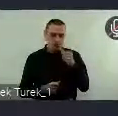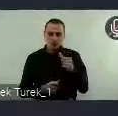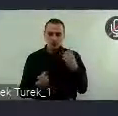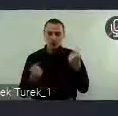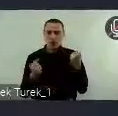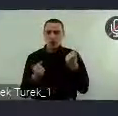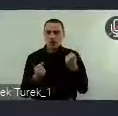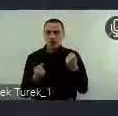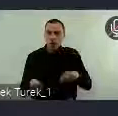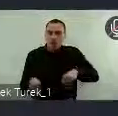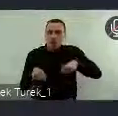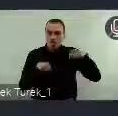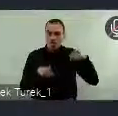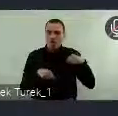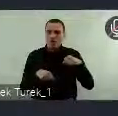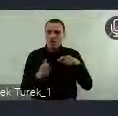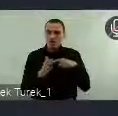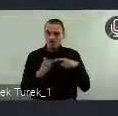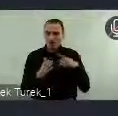tego właśnie